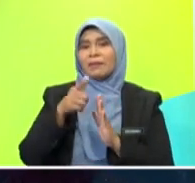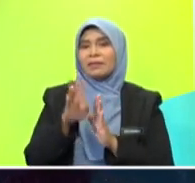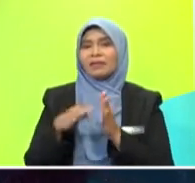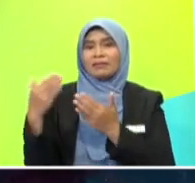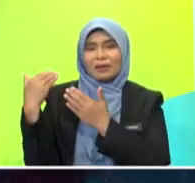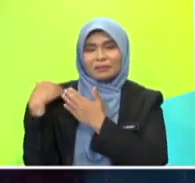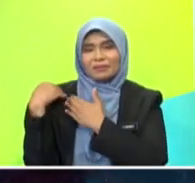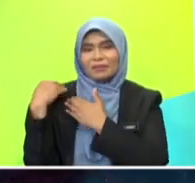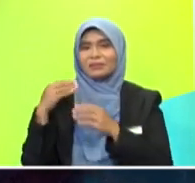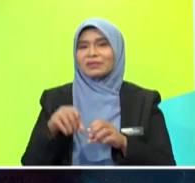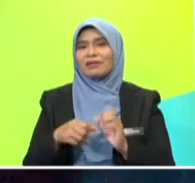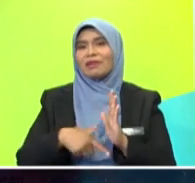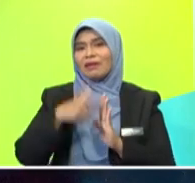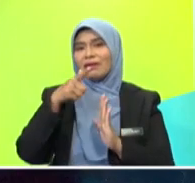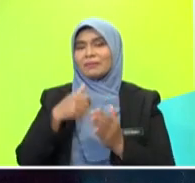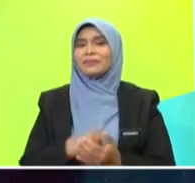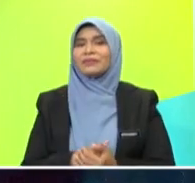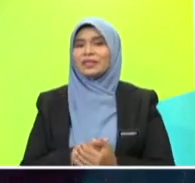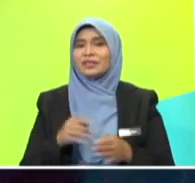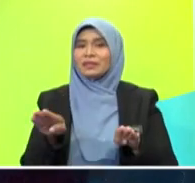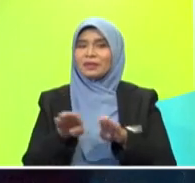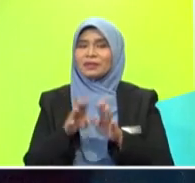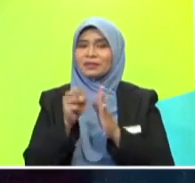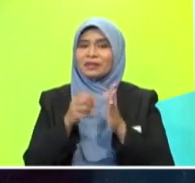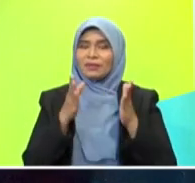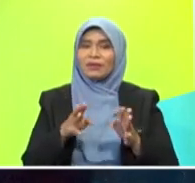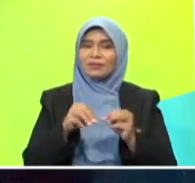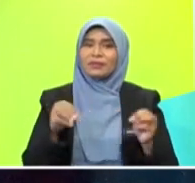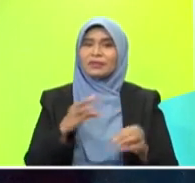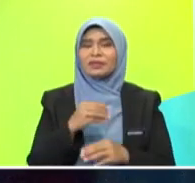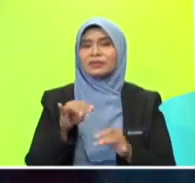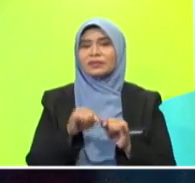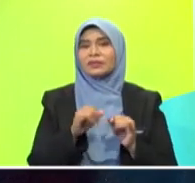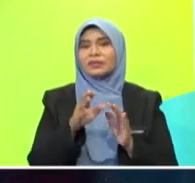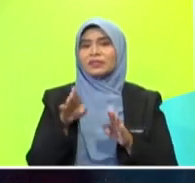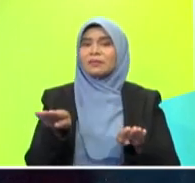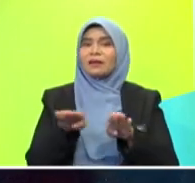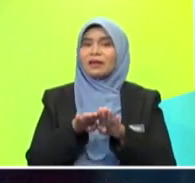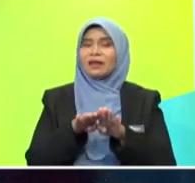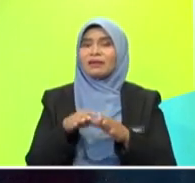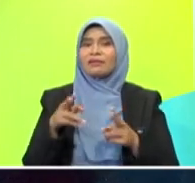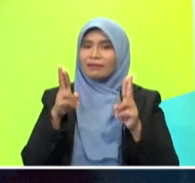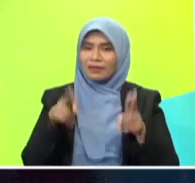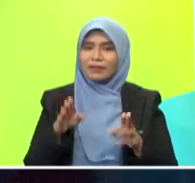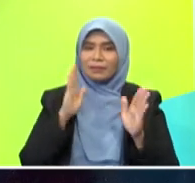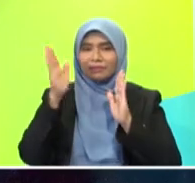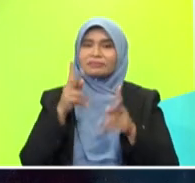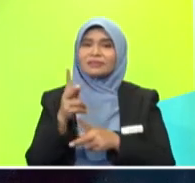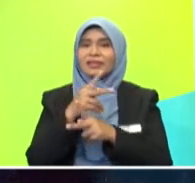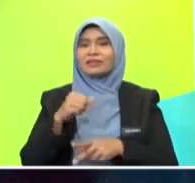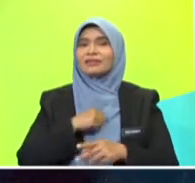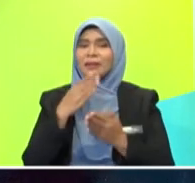jawab Oke sebagai seorang murid dan juga sebagai seorang rakyat Malaysia jadi jaga diri baik-baik Jangan